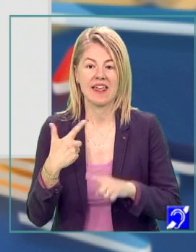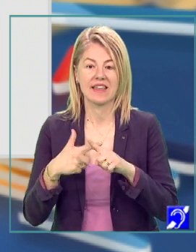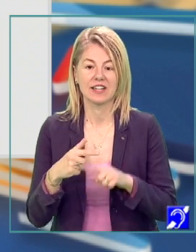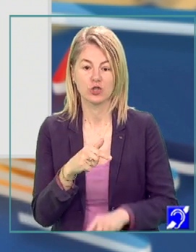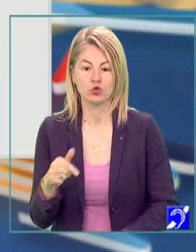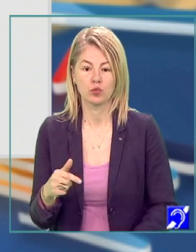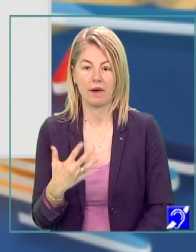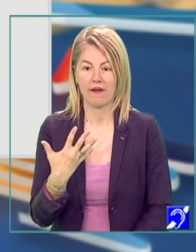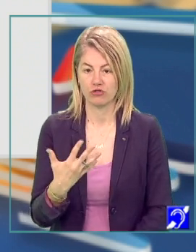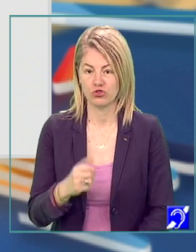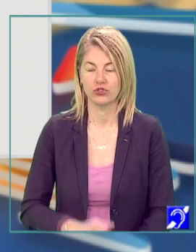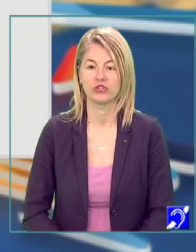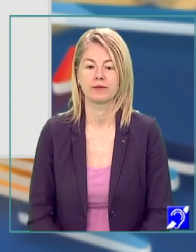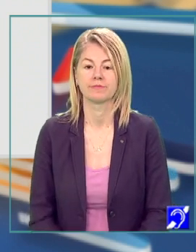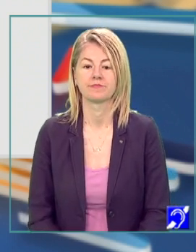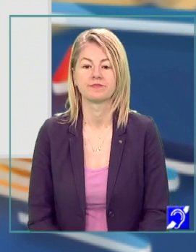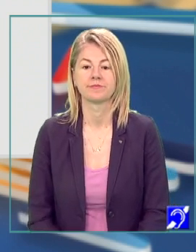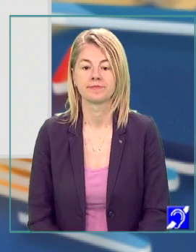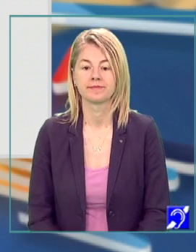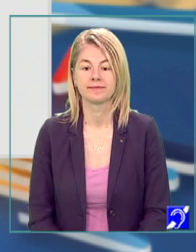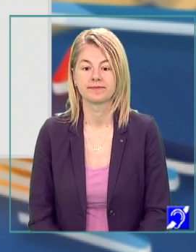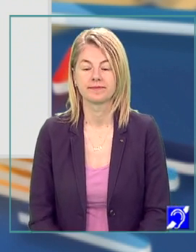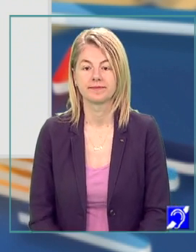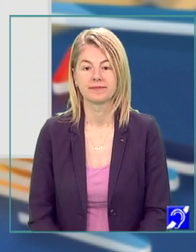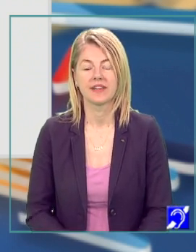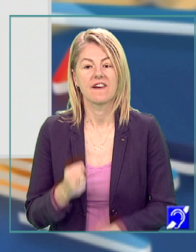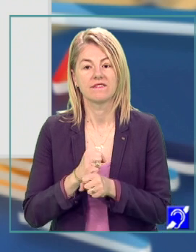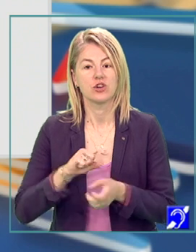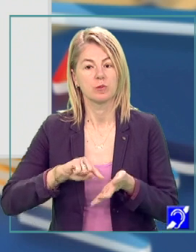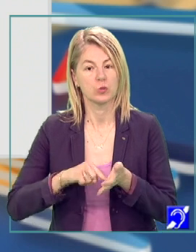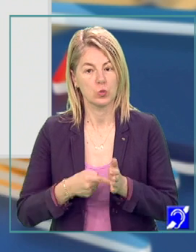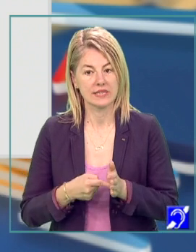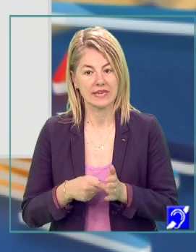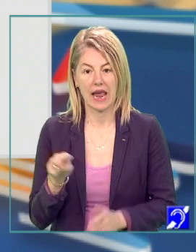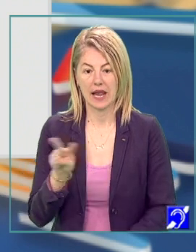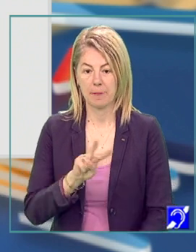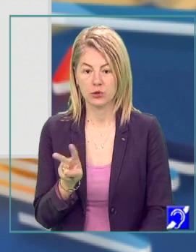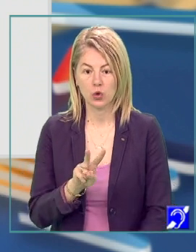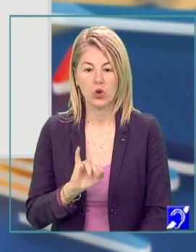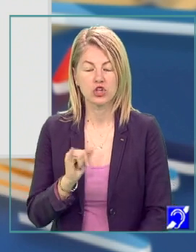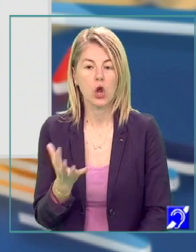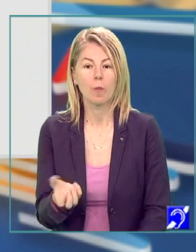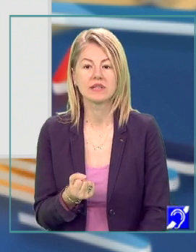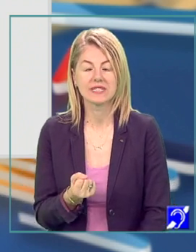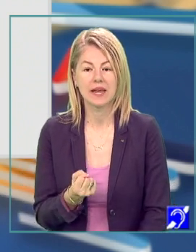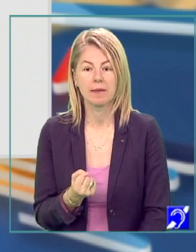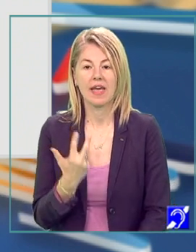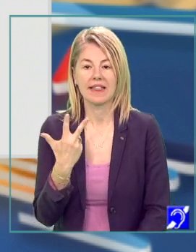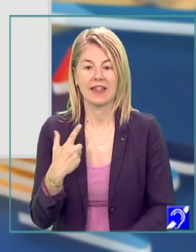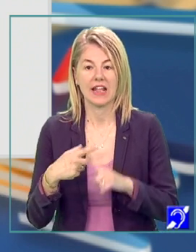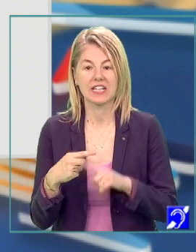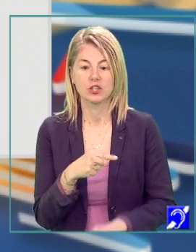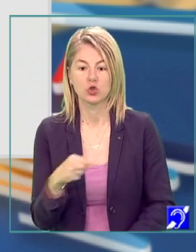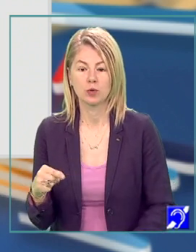2x fac 3x supra 5. Facem înmulțirea între cele două fracții și obținem că egal cu